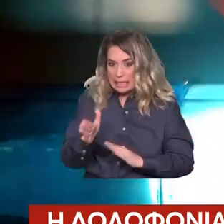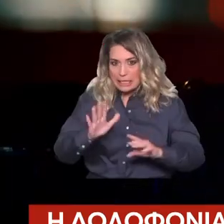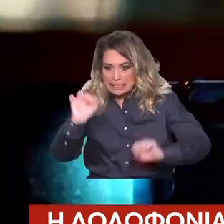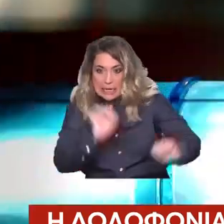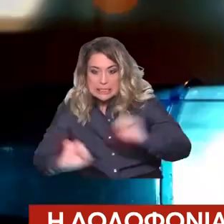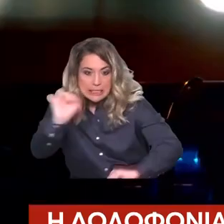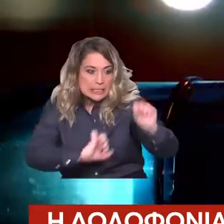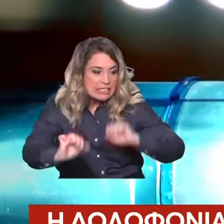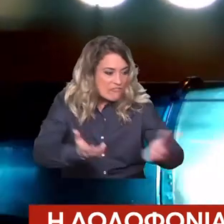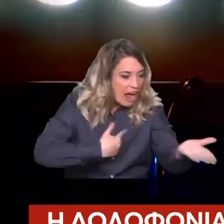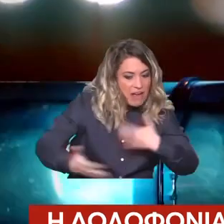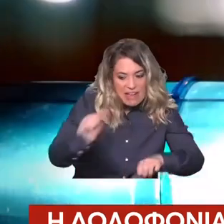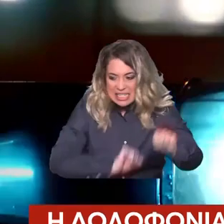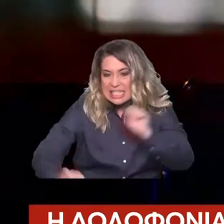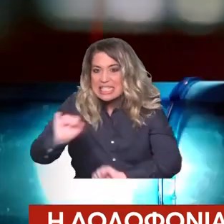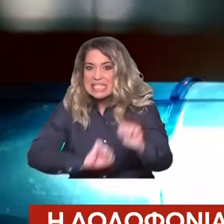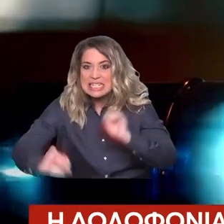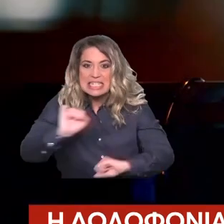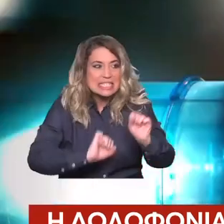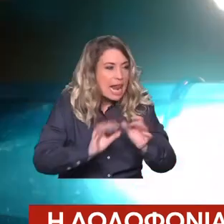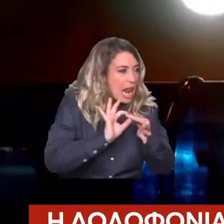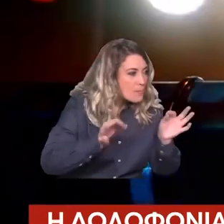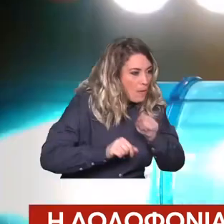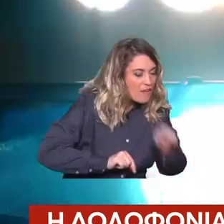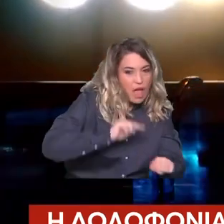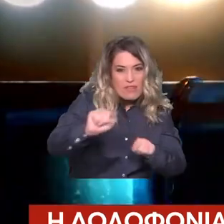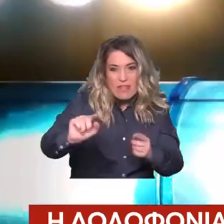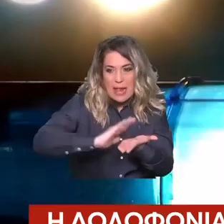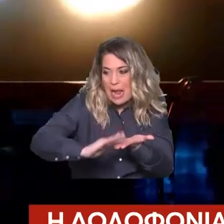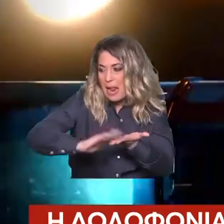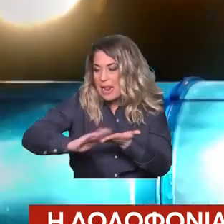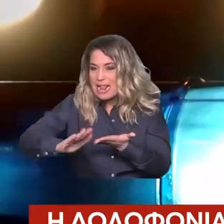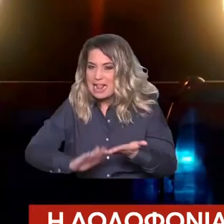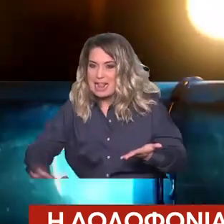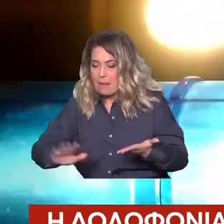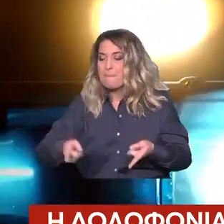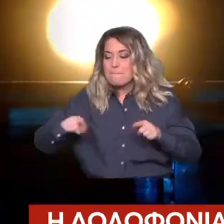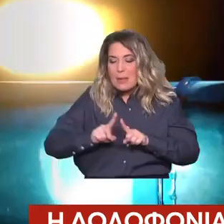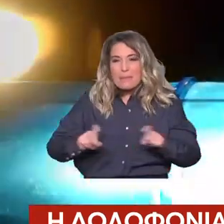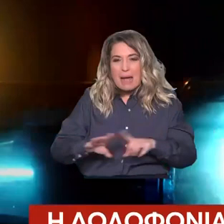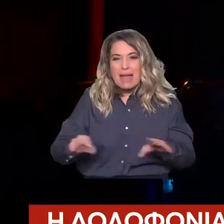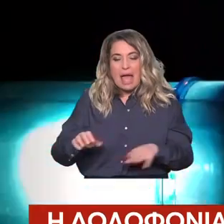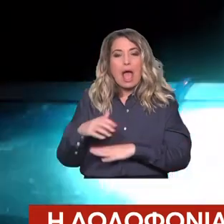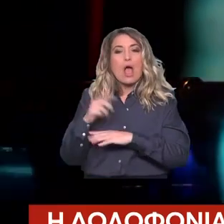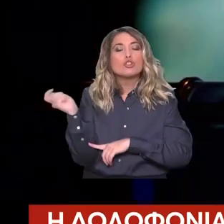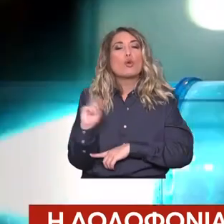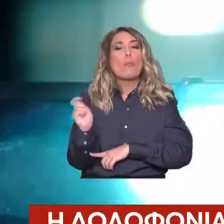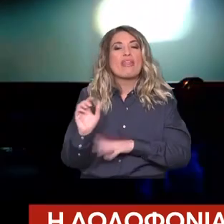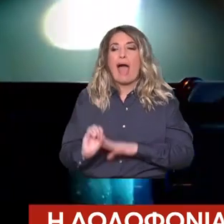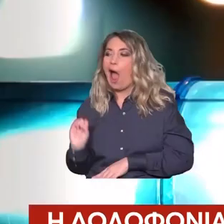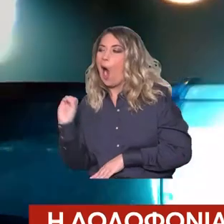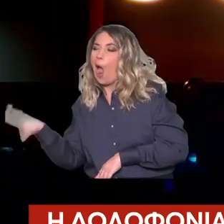καθαρίζοντας το διαμέρισμα και απορρίπτοντας διαδοχικά σε διάφορα σημεία της Καλαμαριάς πιστήρια του εγκλήματος, όπως τα ρούχα και